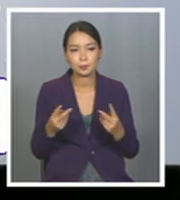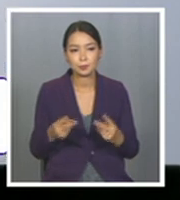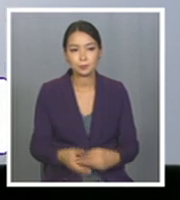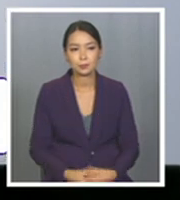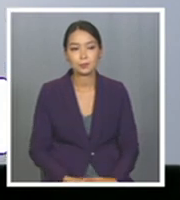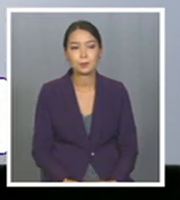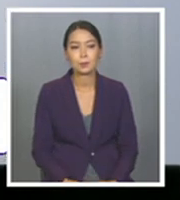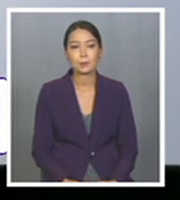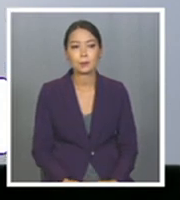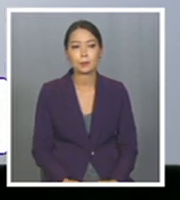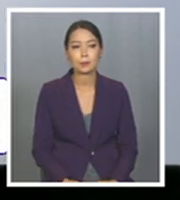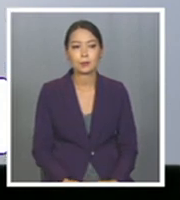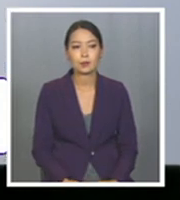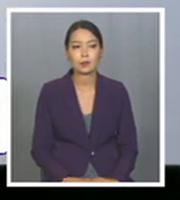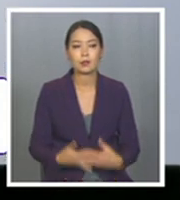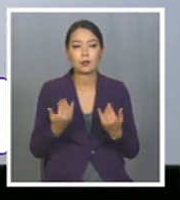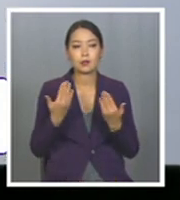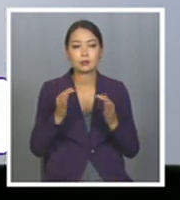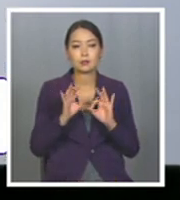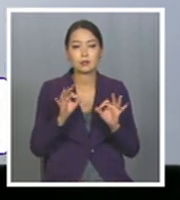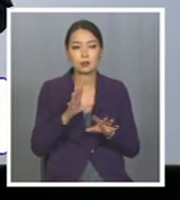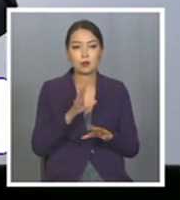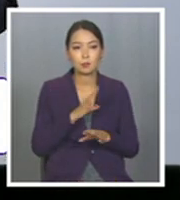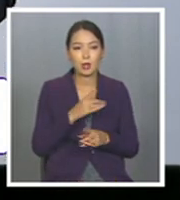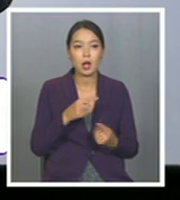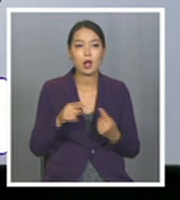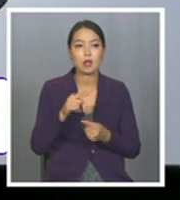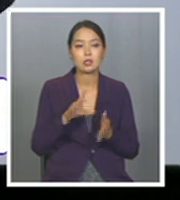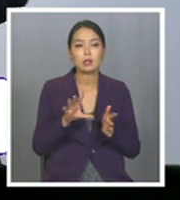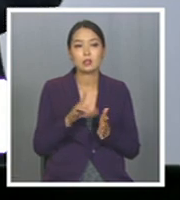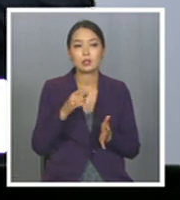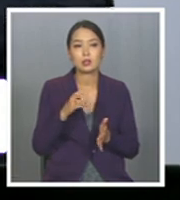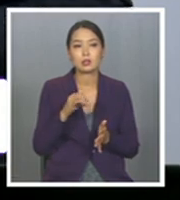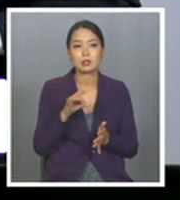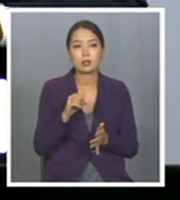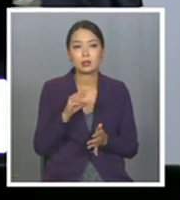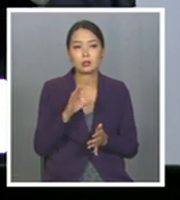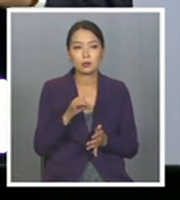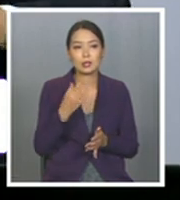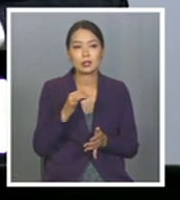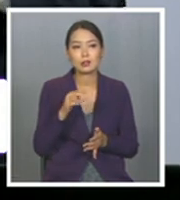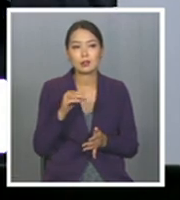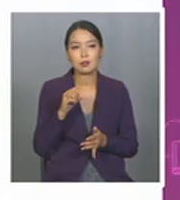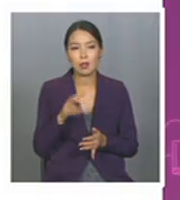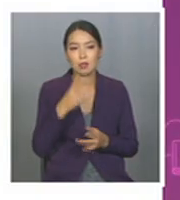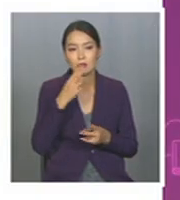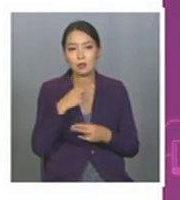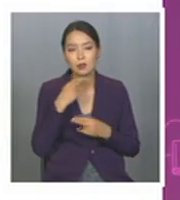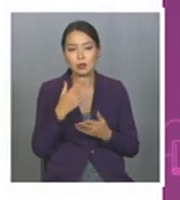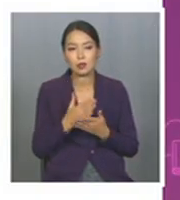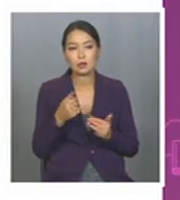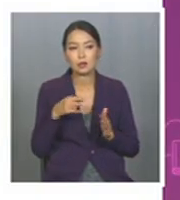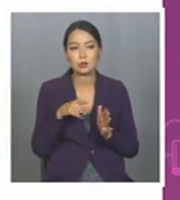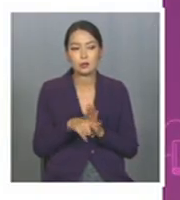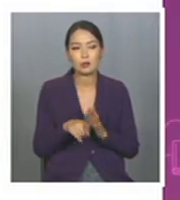Жаңа біз айттық, айнымал тоқ генераторын жалғадық дедік. Айнымал тоқ генераторды идеал деп қарастырайық, яғни оның ішкі